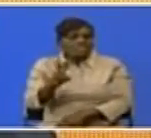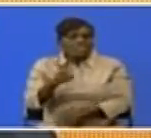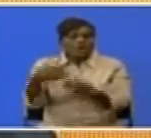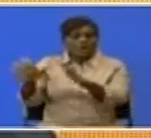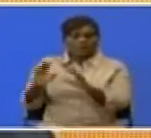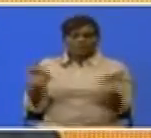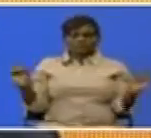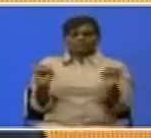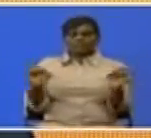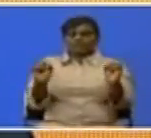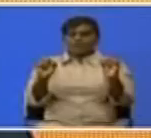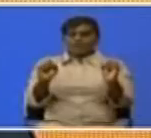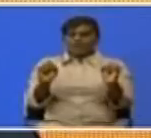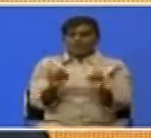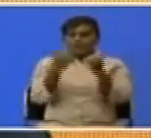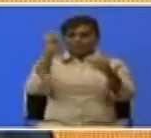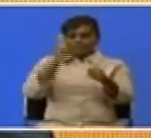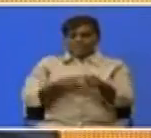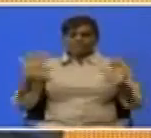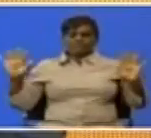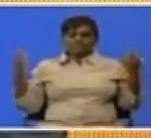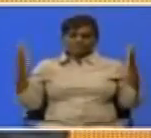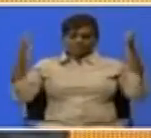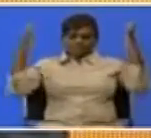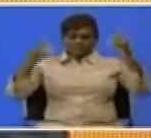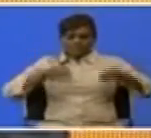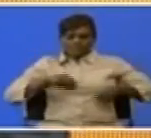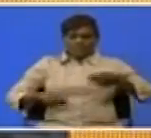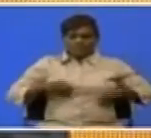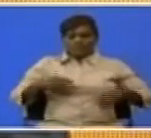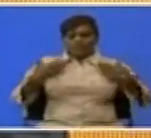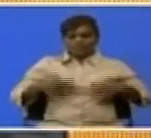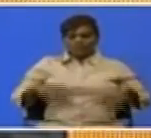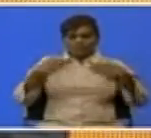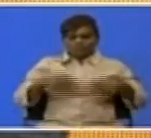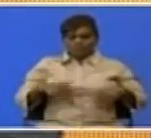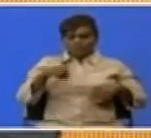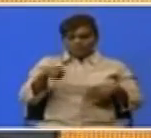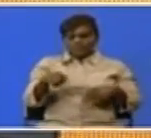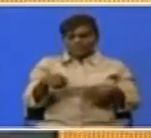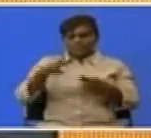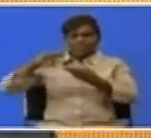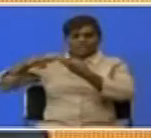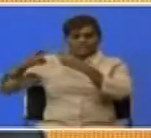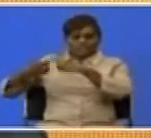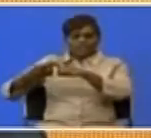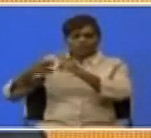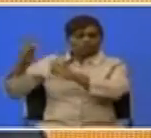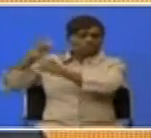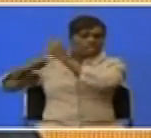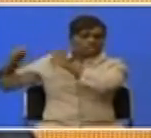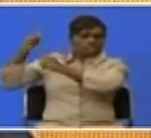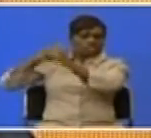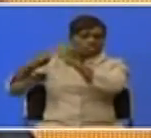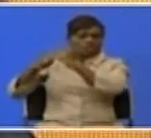Haya yalibainika kwenye hafla ya maadhimisho ya siku ya walemavu, huku mtindo huu ukihusishwa na itikadi za kijamii